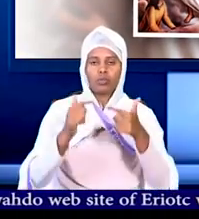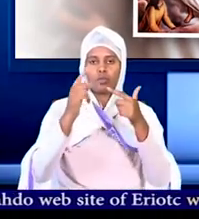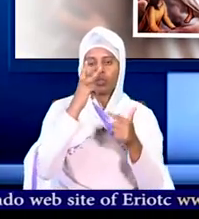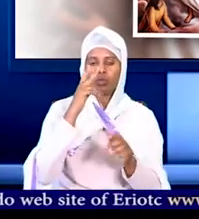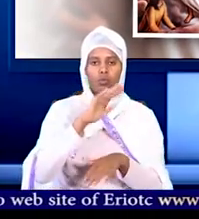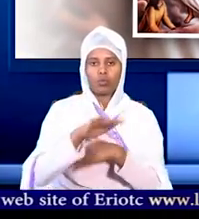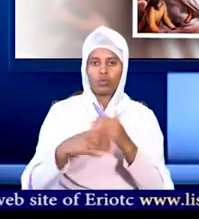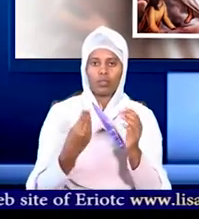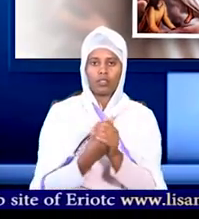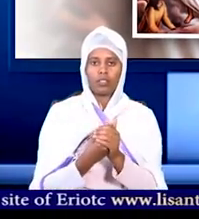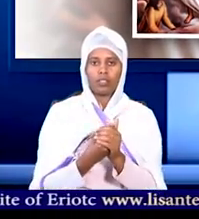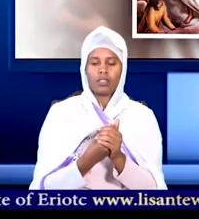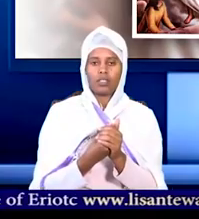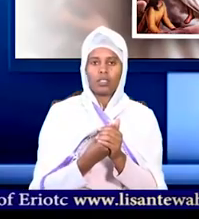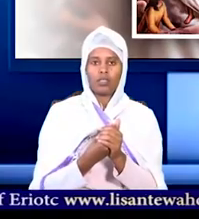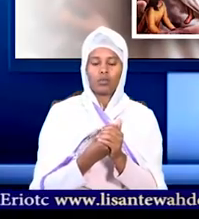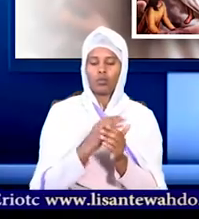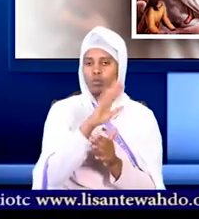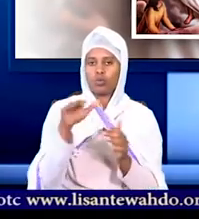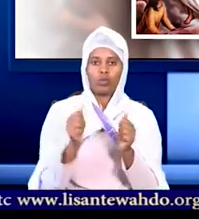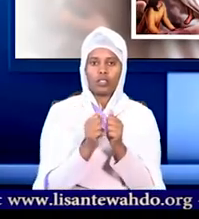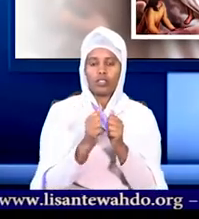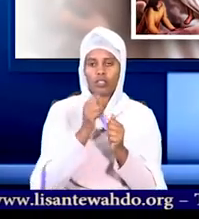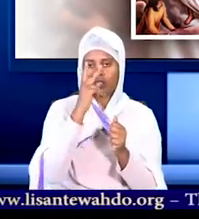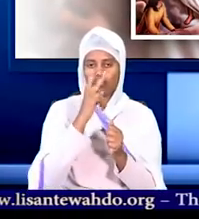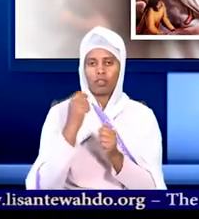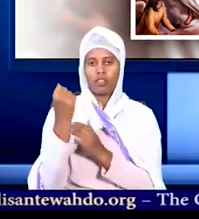دك سوات بزمس قنوة ريئم قفتي قرما